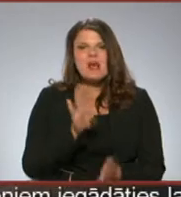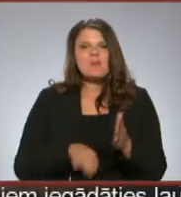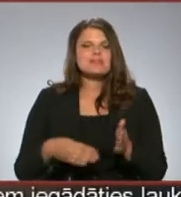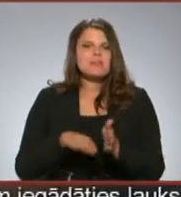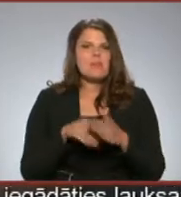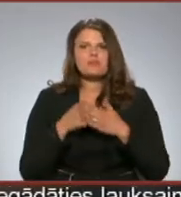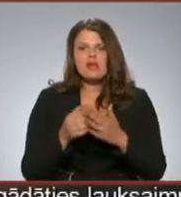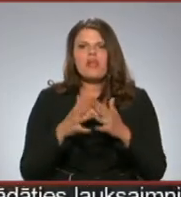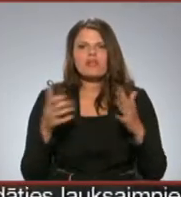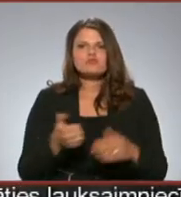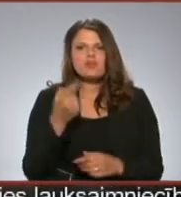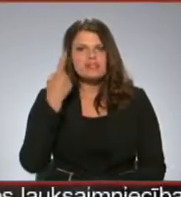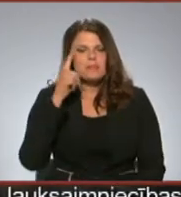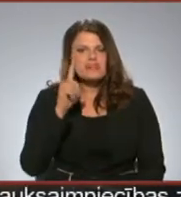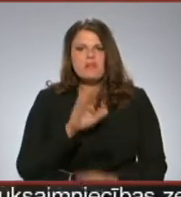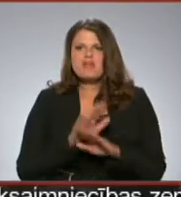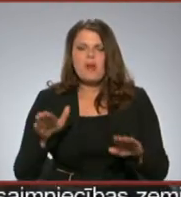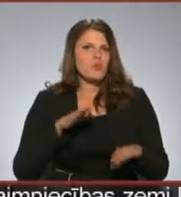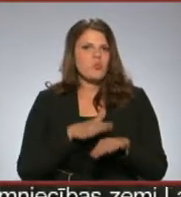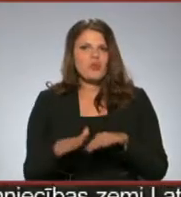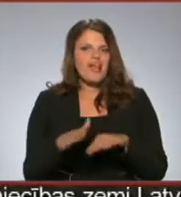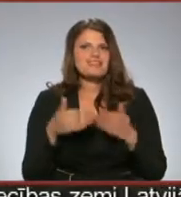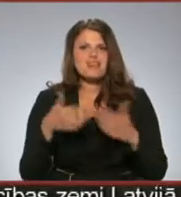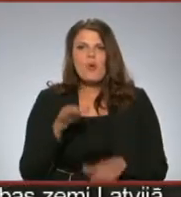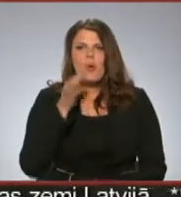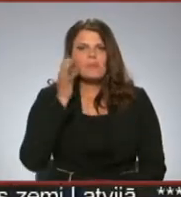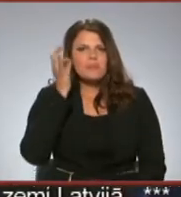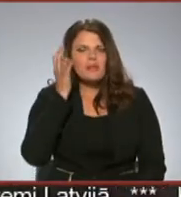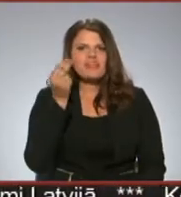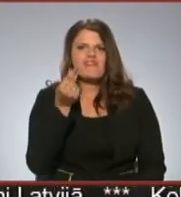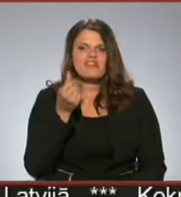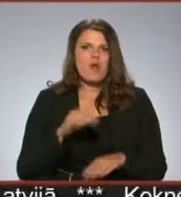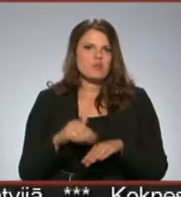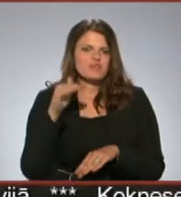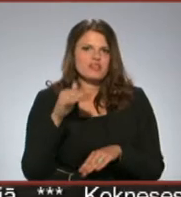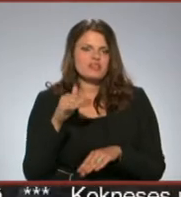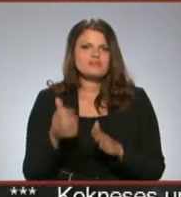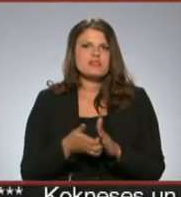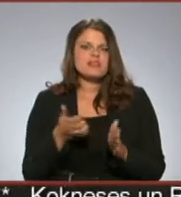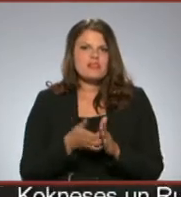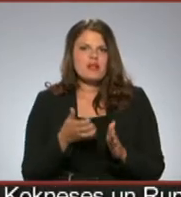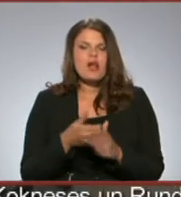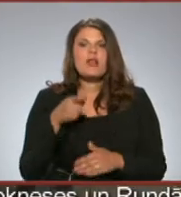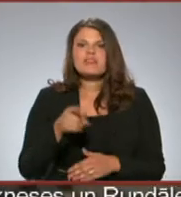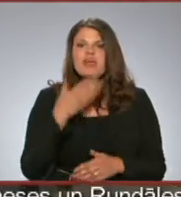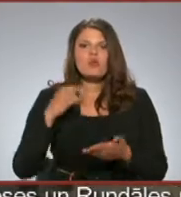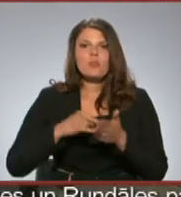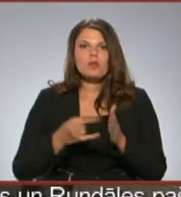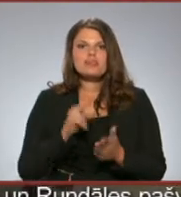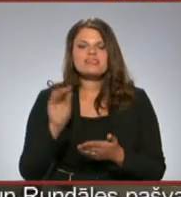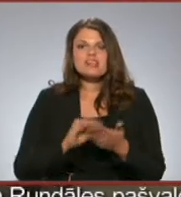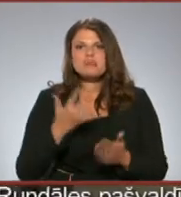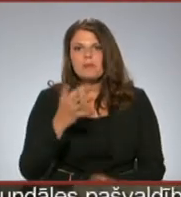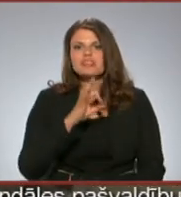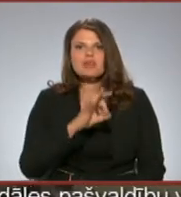atbalsta daudz no gadiem kaltajām idejām netiktu realizēts, jo pieminētā finansējuma trūkuma dēļ. Vēl arī tie no projekti, kas rakstām ar 5 nulēm,